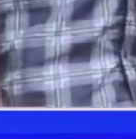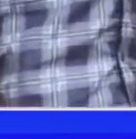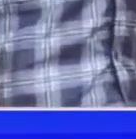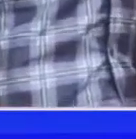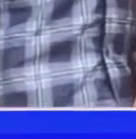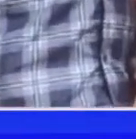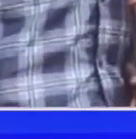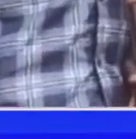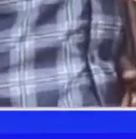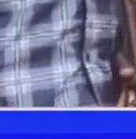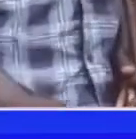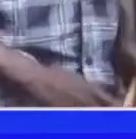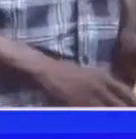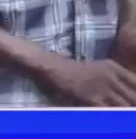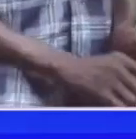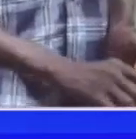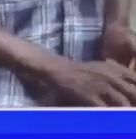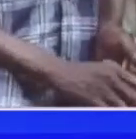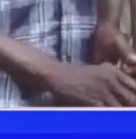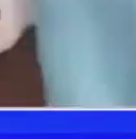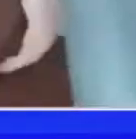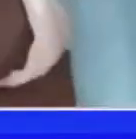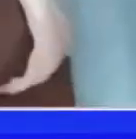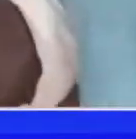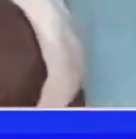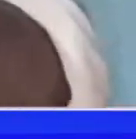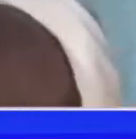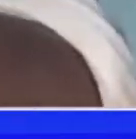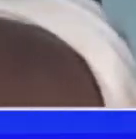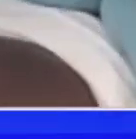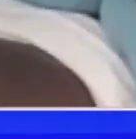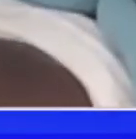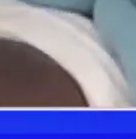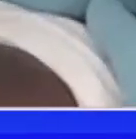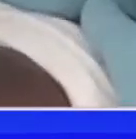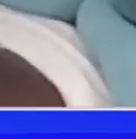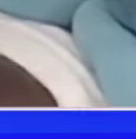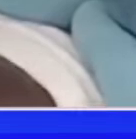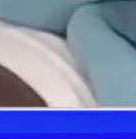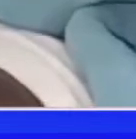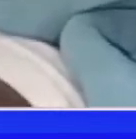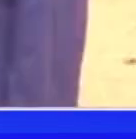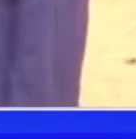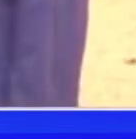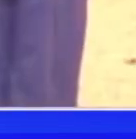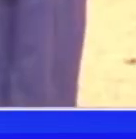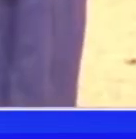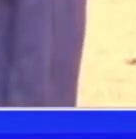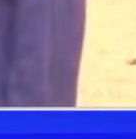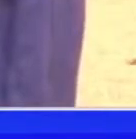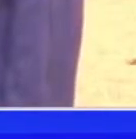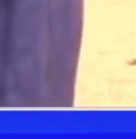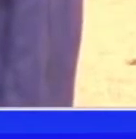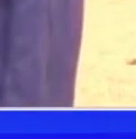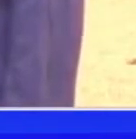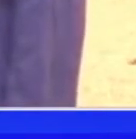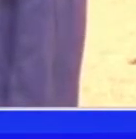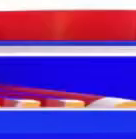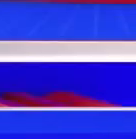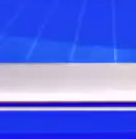Na ndini wakini kukituki mwanyatu sisi ya yulua kutueka kwa Mungu kwa kauntini ya Kitui.